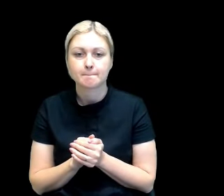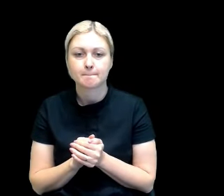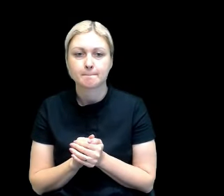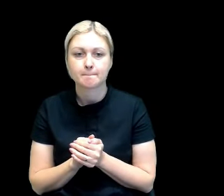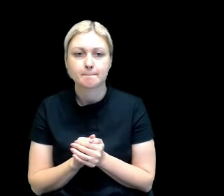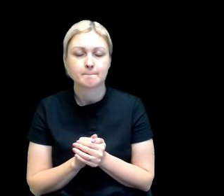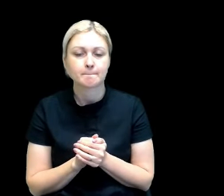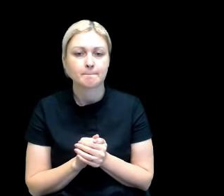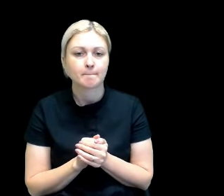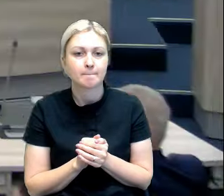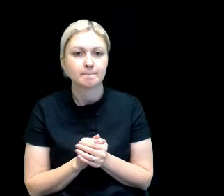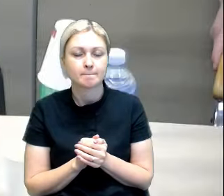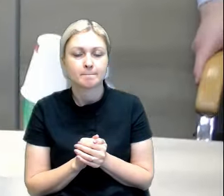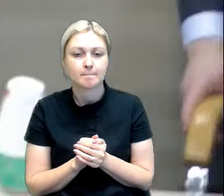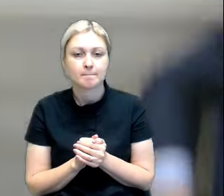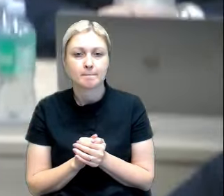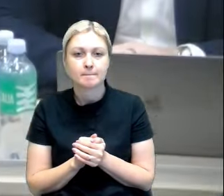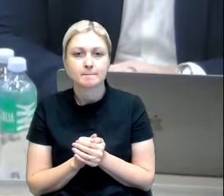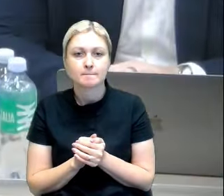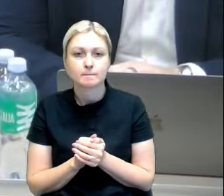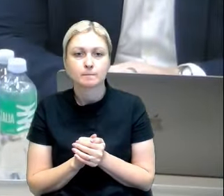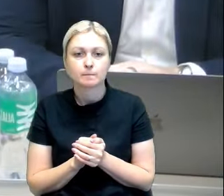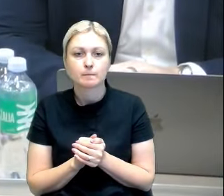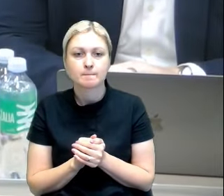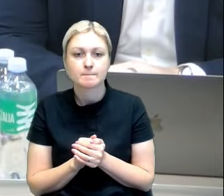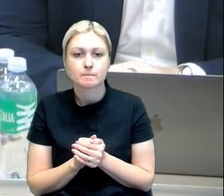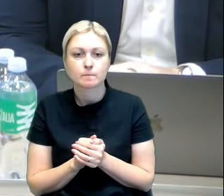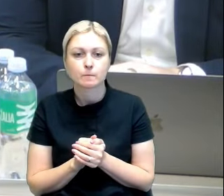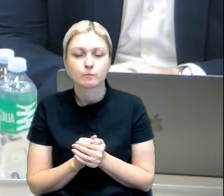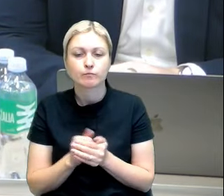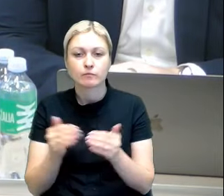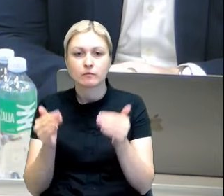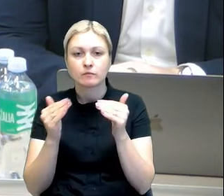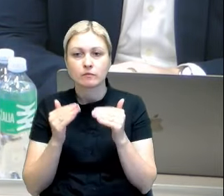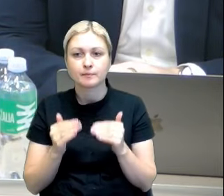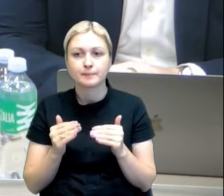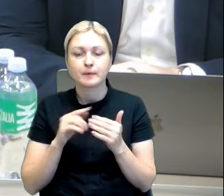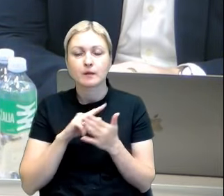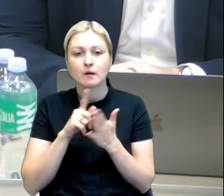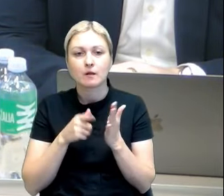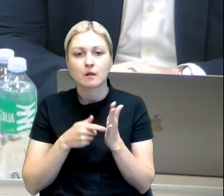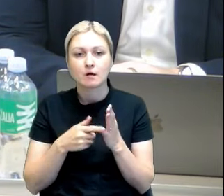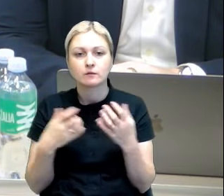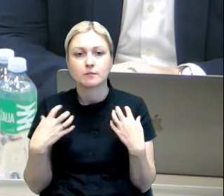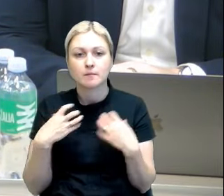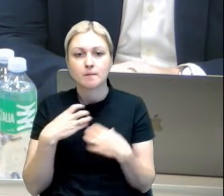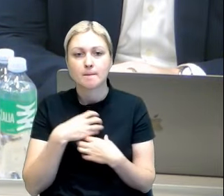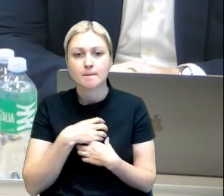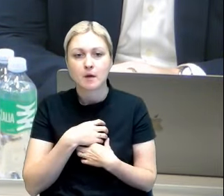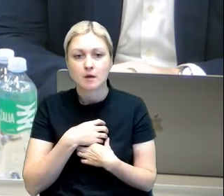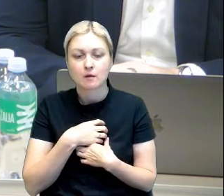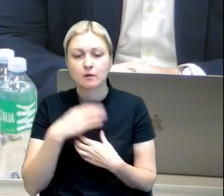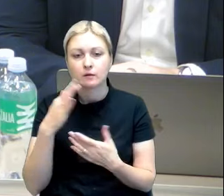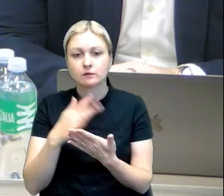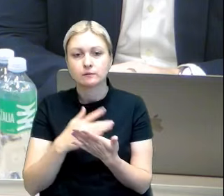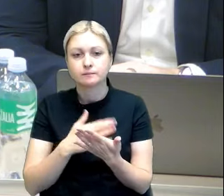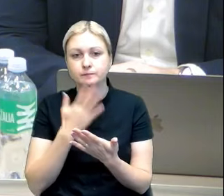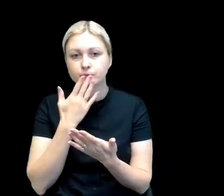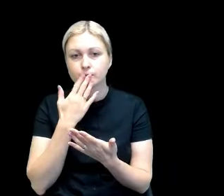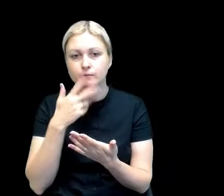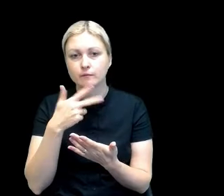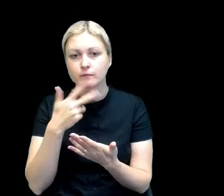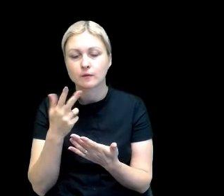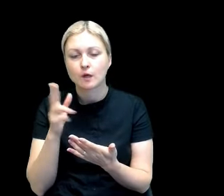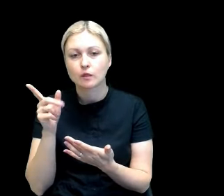tiek taip taigi sekantis klausimas taip pat jums mere iš sąrašo numeris trys užduos kolega andrius